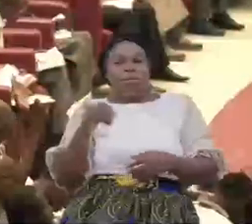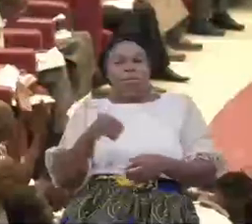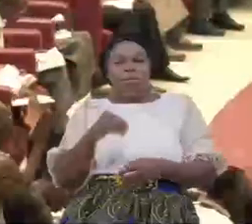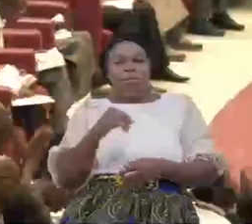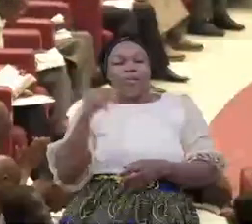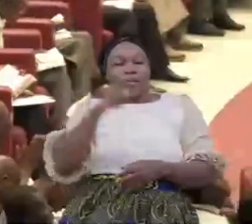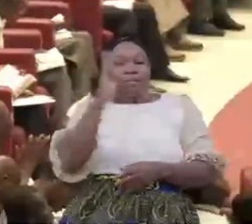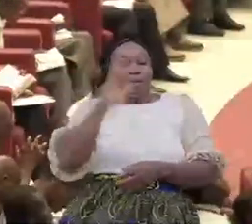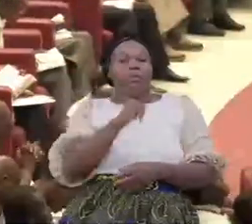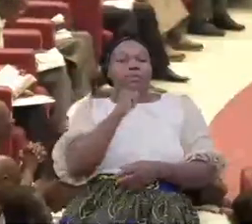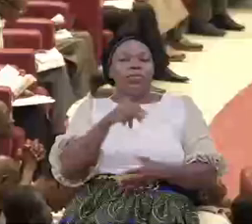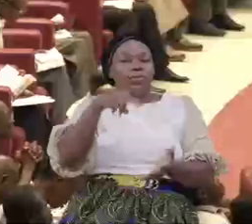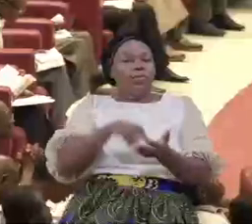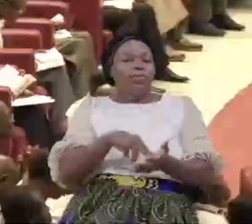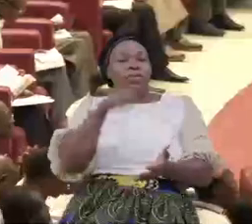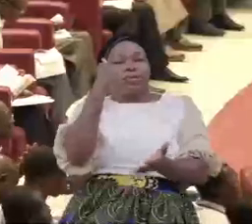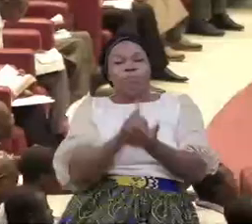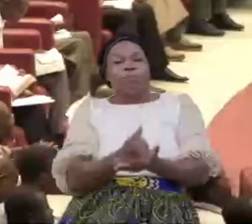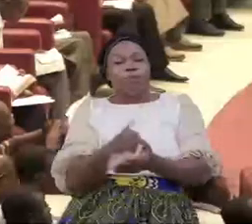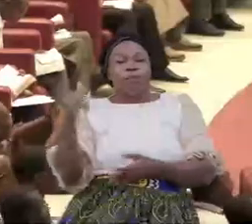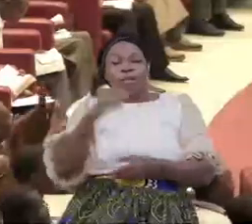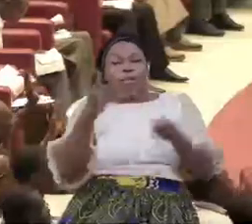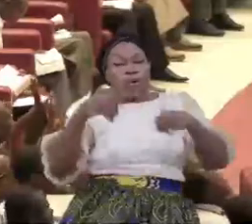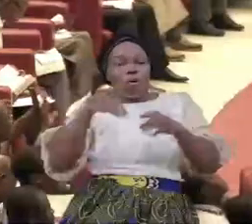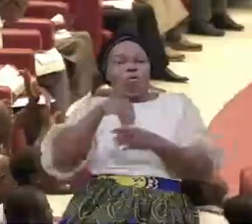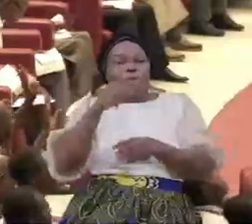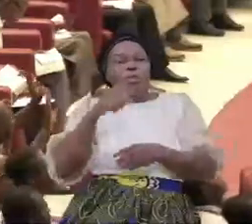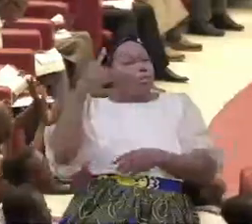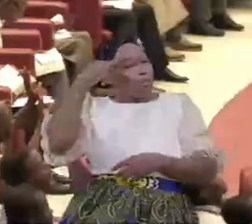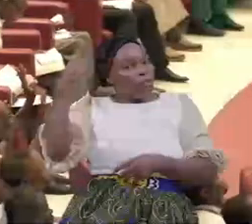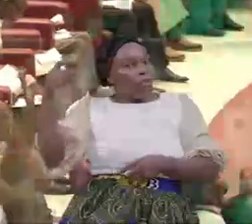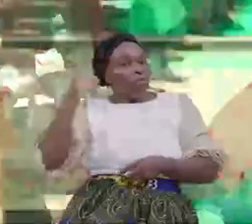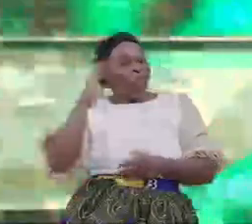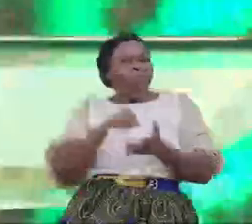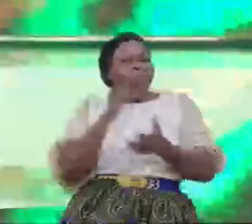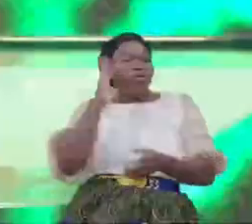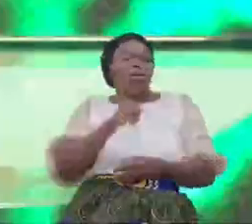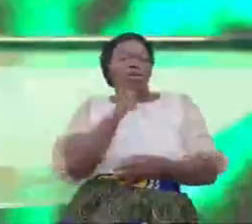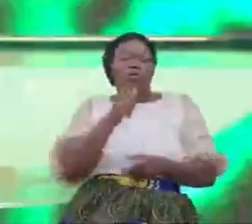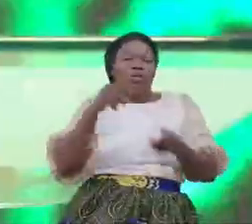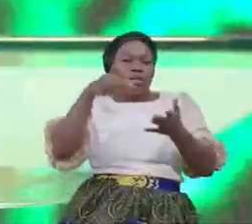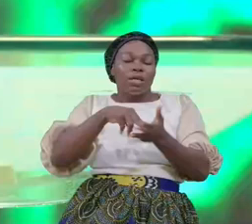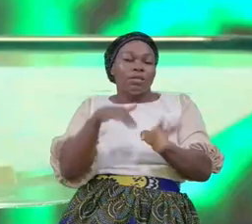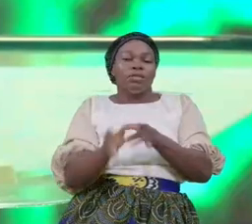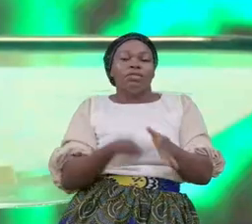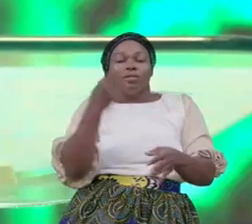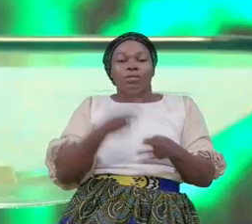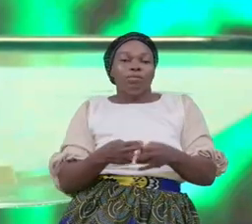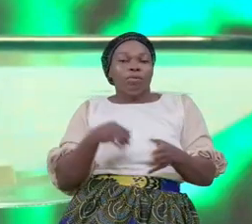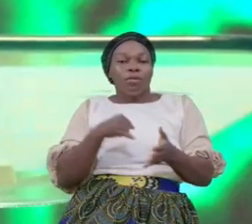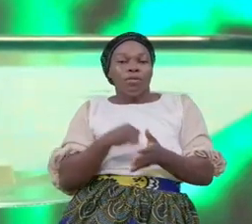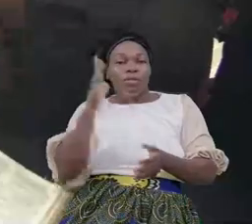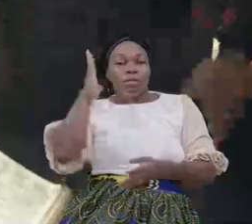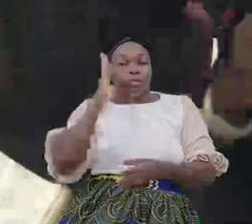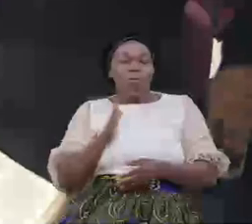pas. Et ils viennent dans le rêve, cela n'arrivera pas. Et il doit mourir cette année,